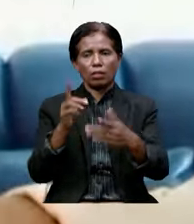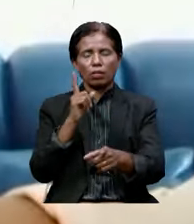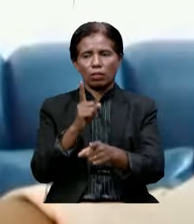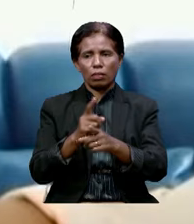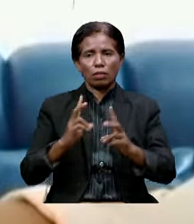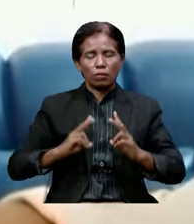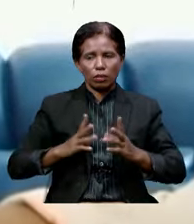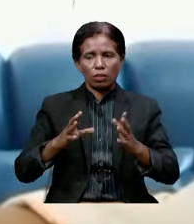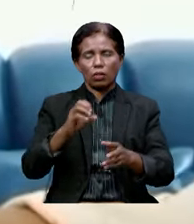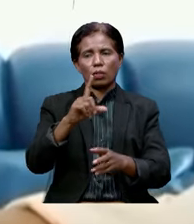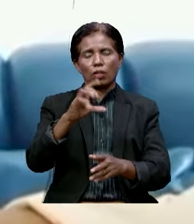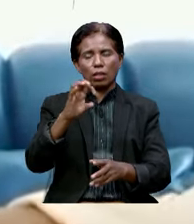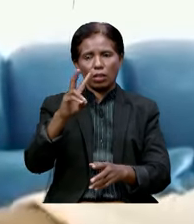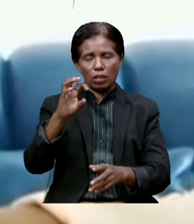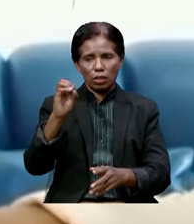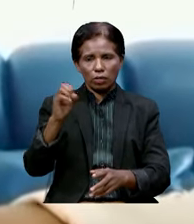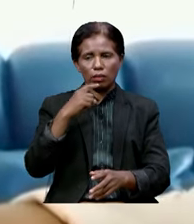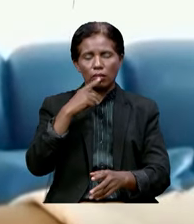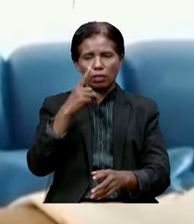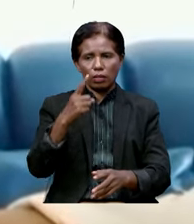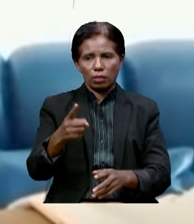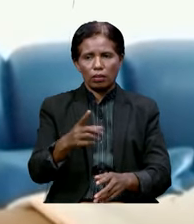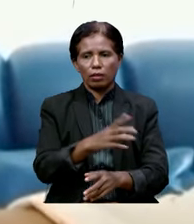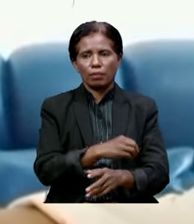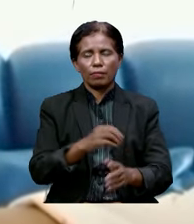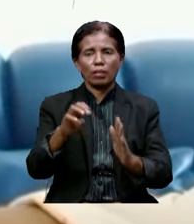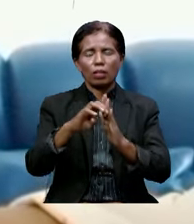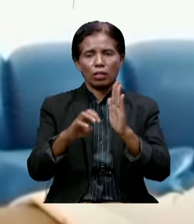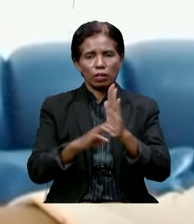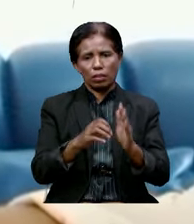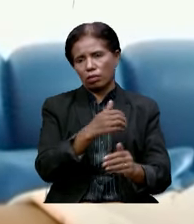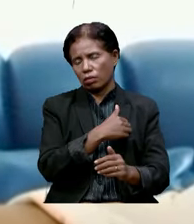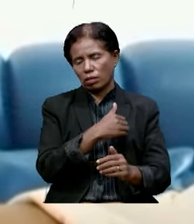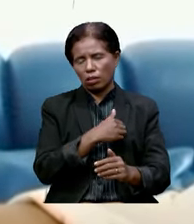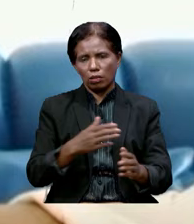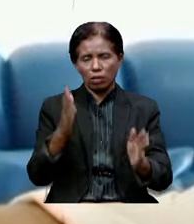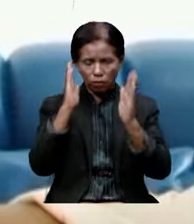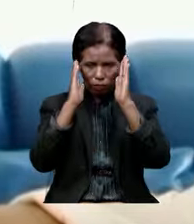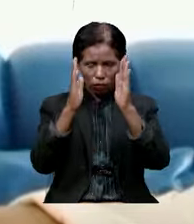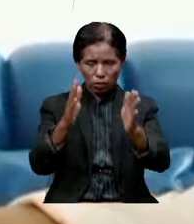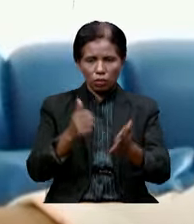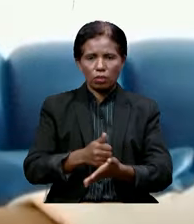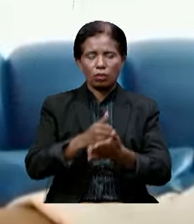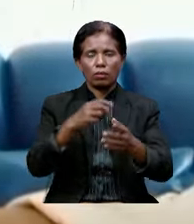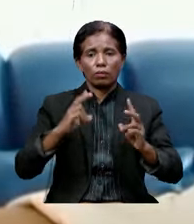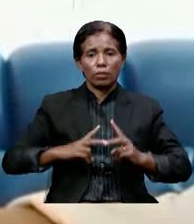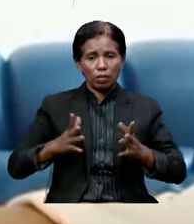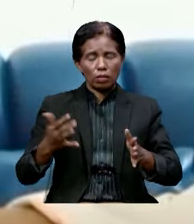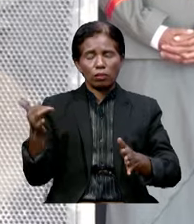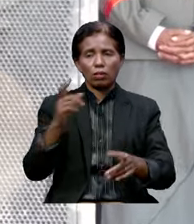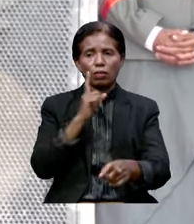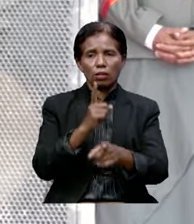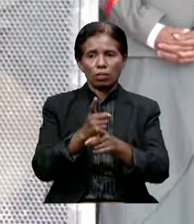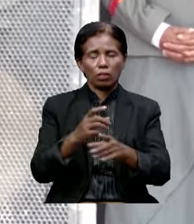Veterano Olavo Menezes alias Rusa Fui Katete, estado sidak dignifica veterano Sir Hololos, tamba veterano Sir